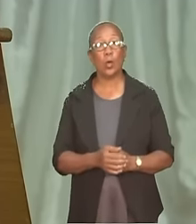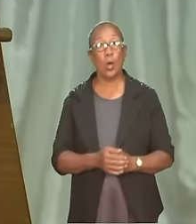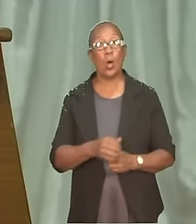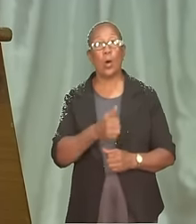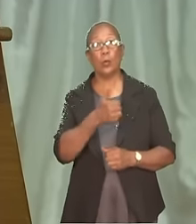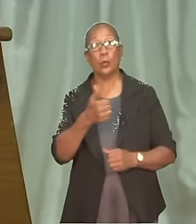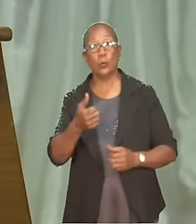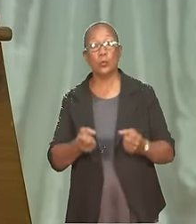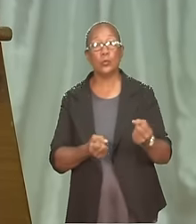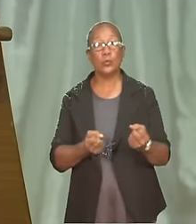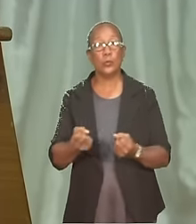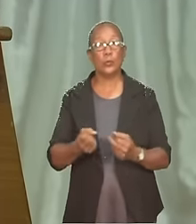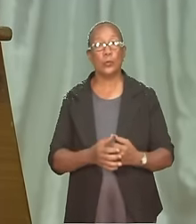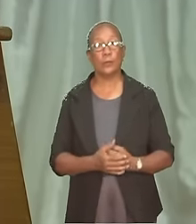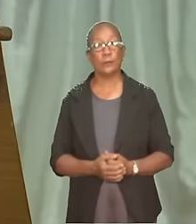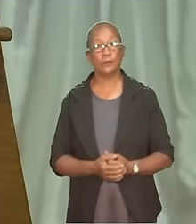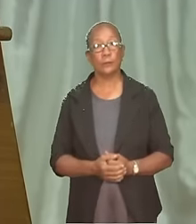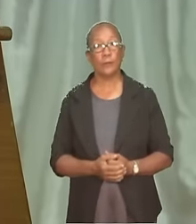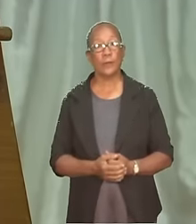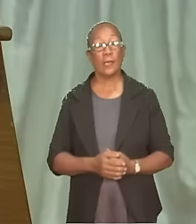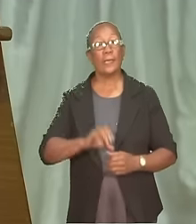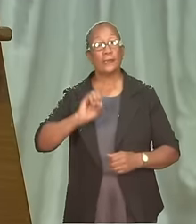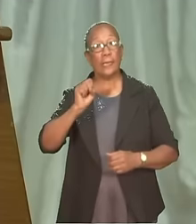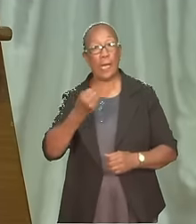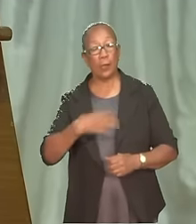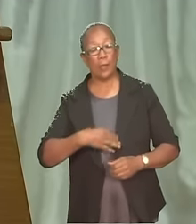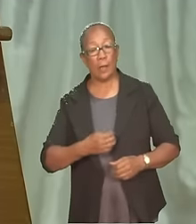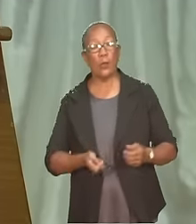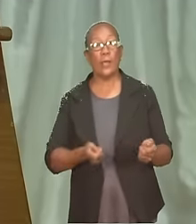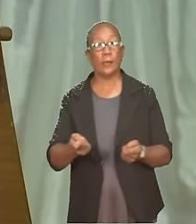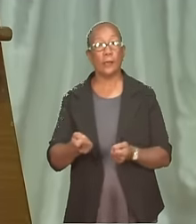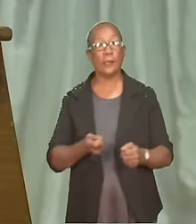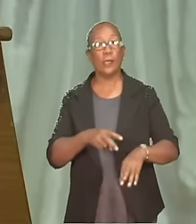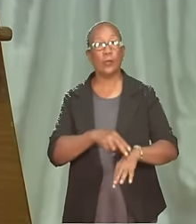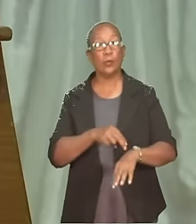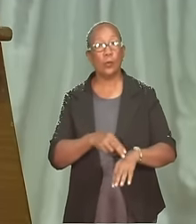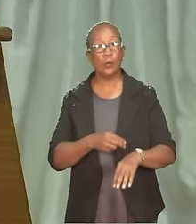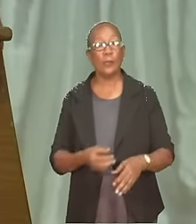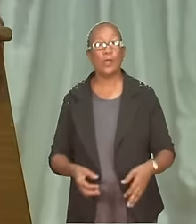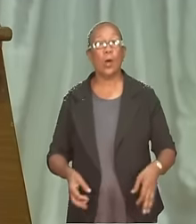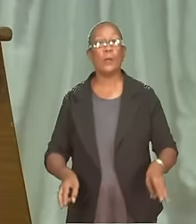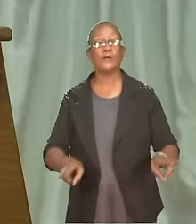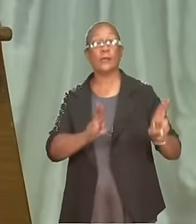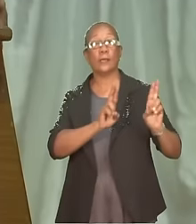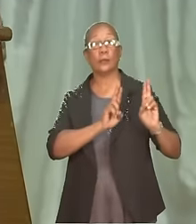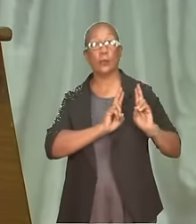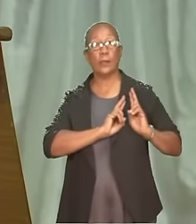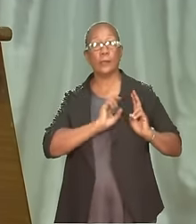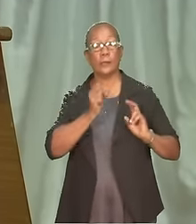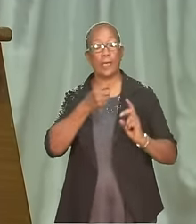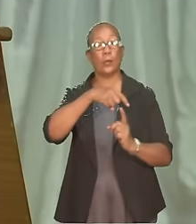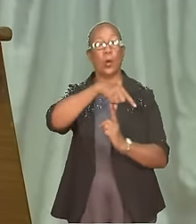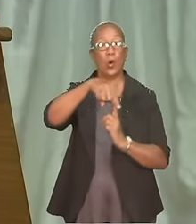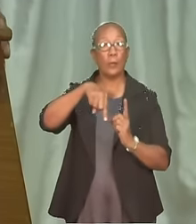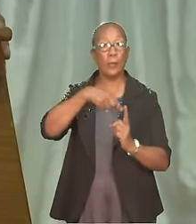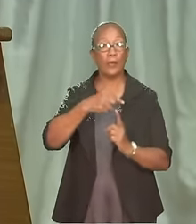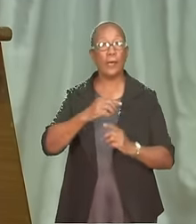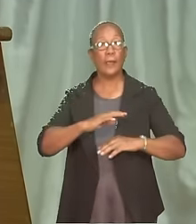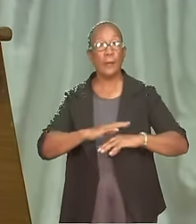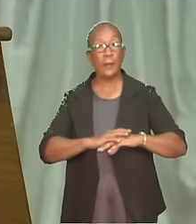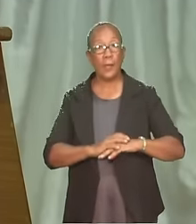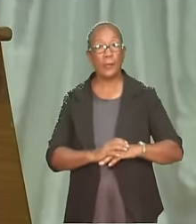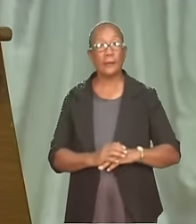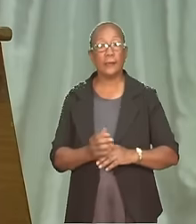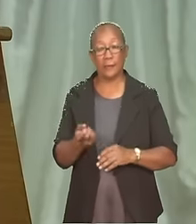bestuur. Daarvoor hebben we een regering nodig. Die op een verantwoorde wijze om kan gaan met de